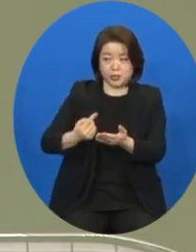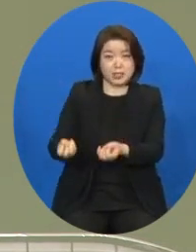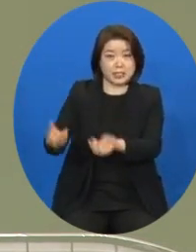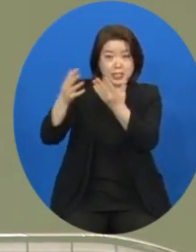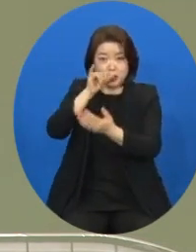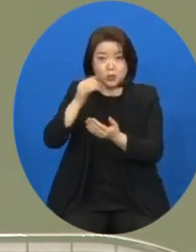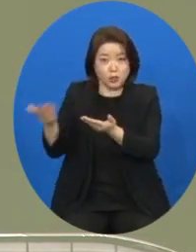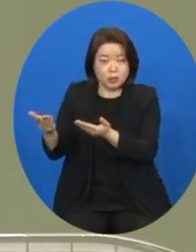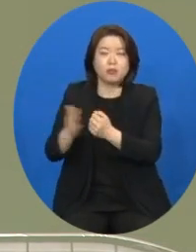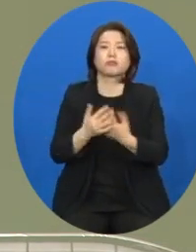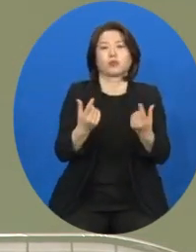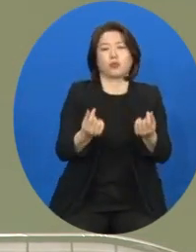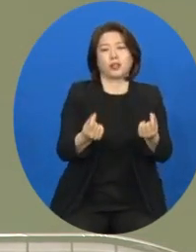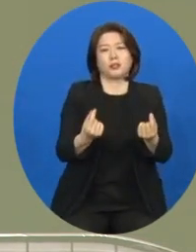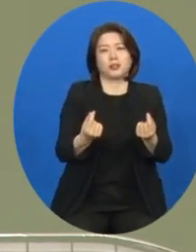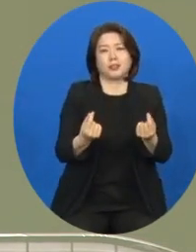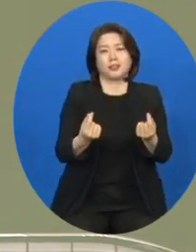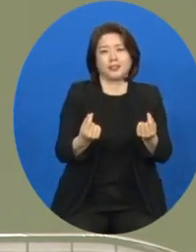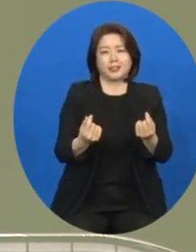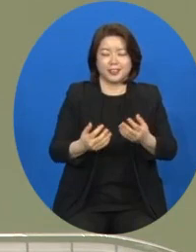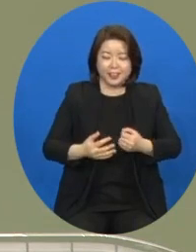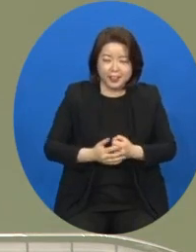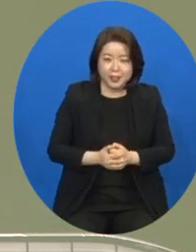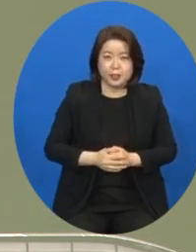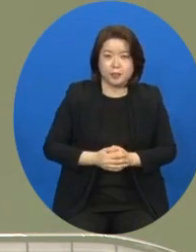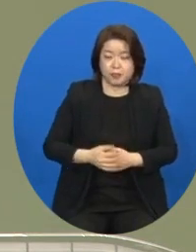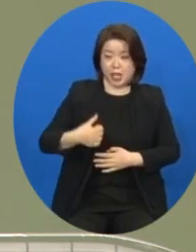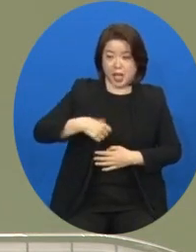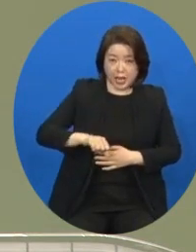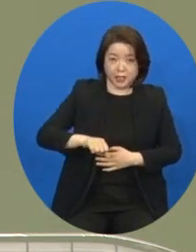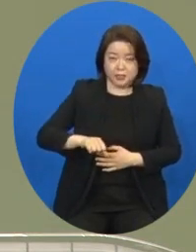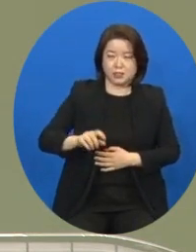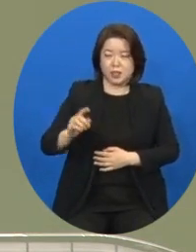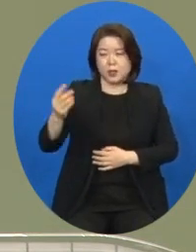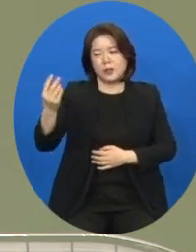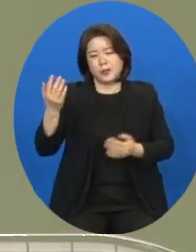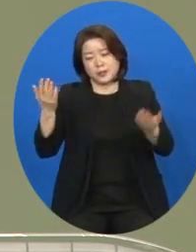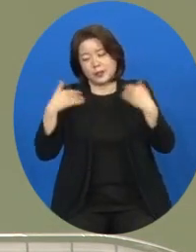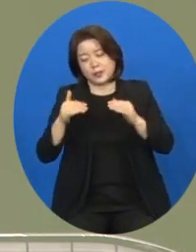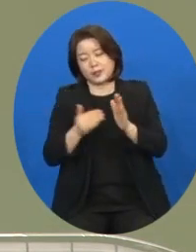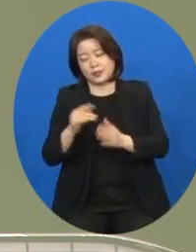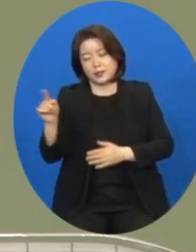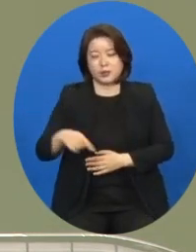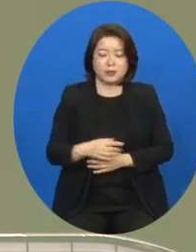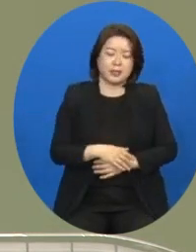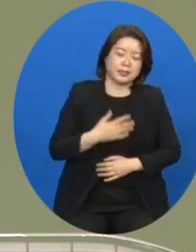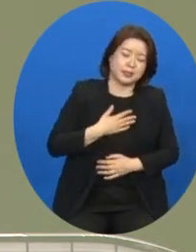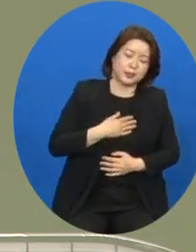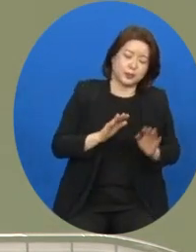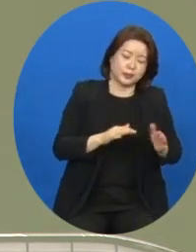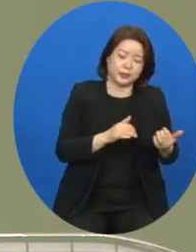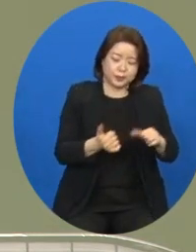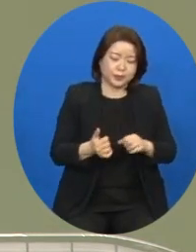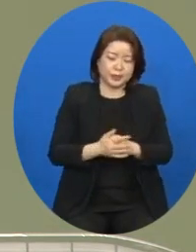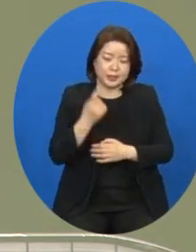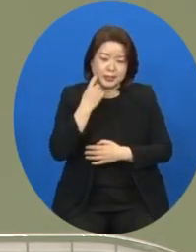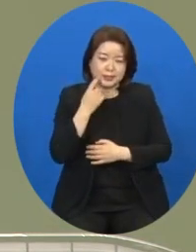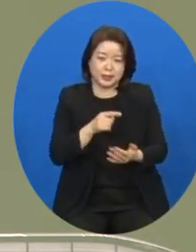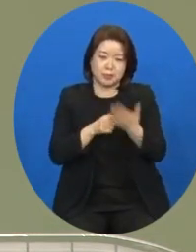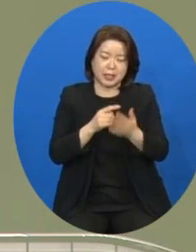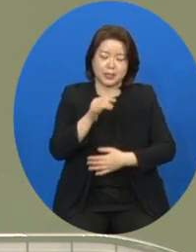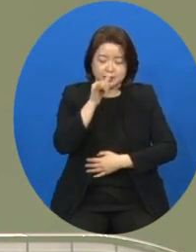이제 그냥 죽었다. 내가 거짓말한 것도 아버지가 알 텐데 이제 나는